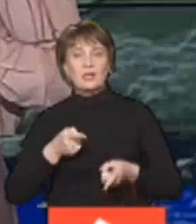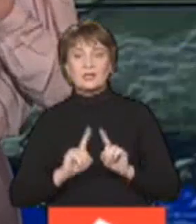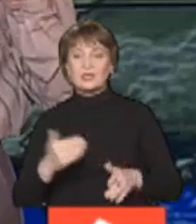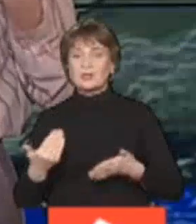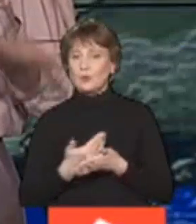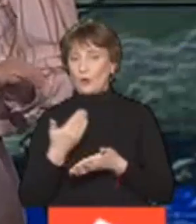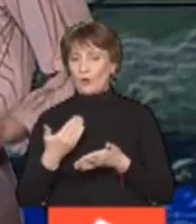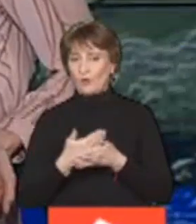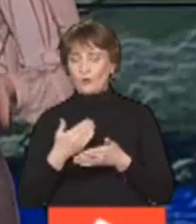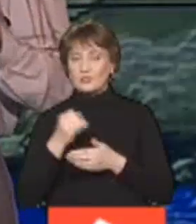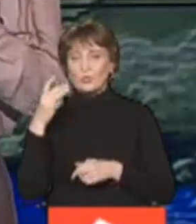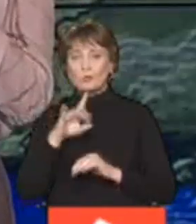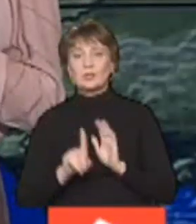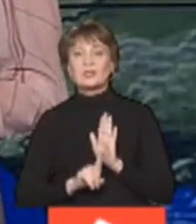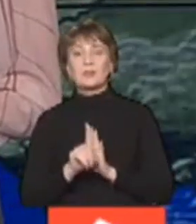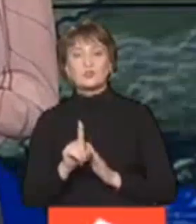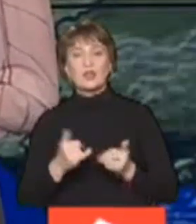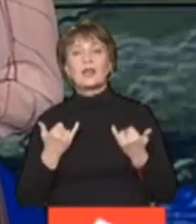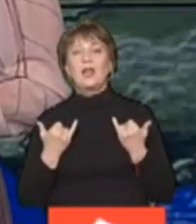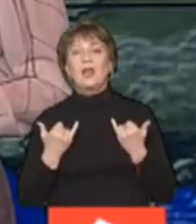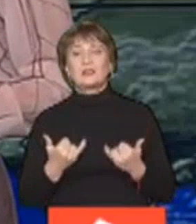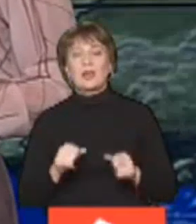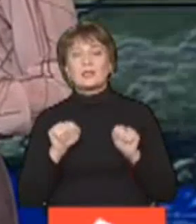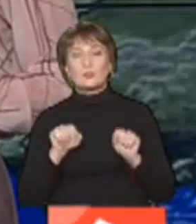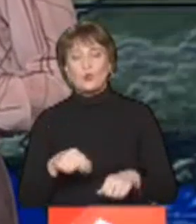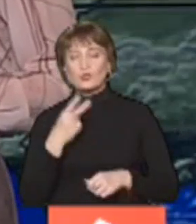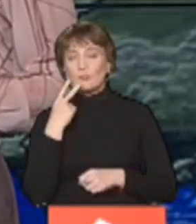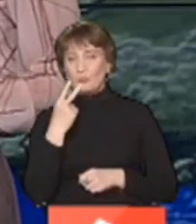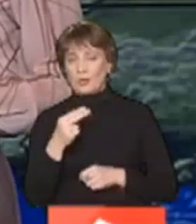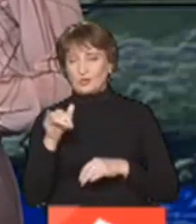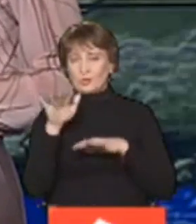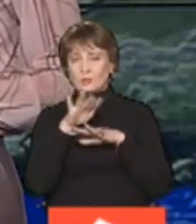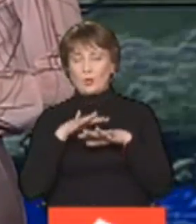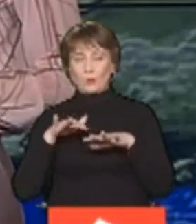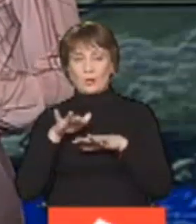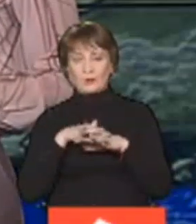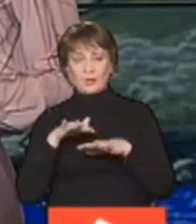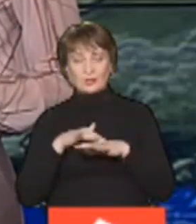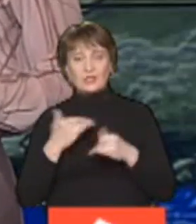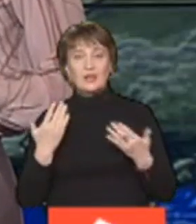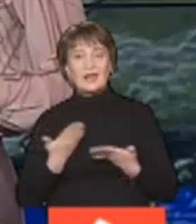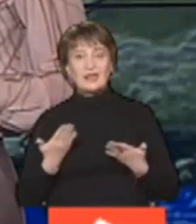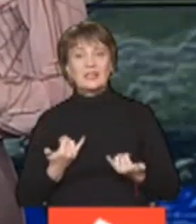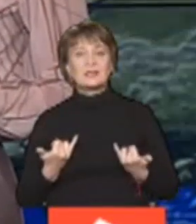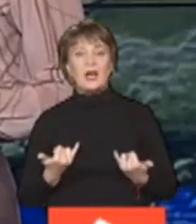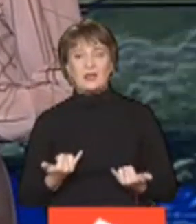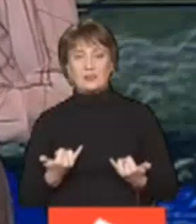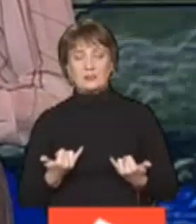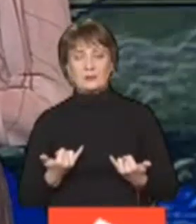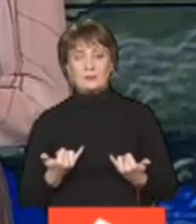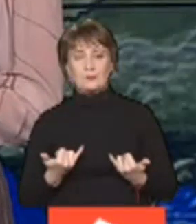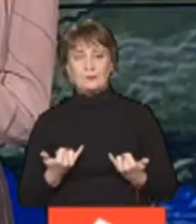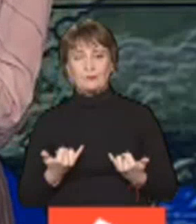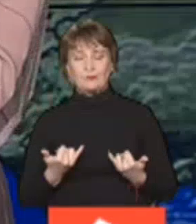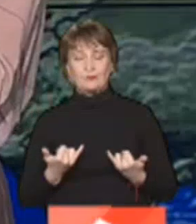нові супутники запускаються, а зараз ми якраз можемо бачити зображення із супутників, які вже зараз літають